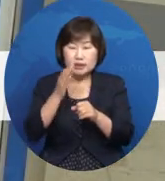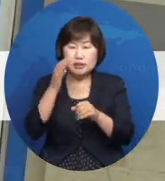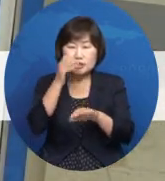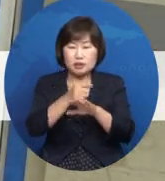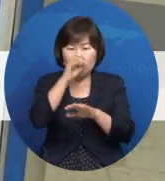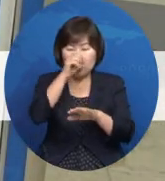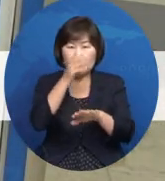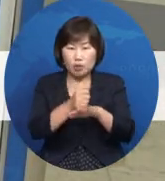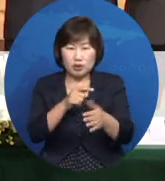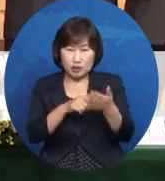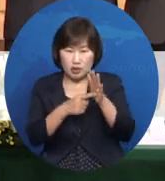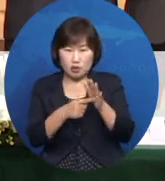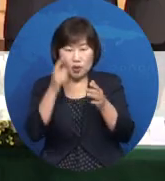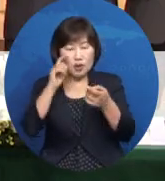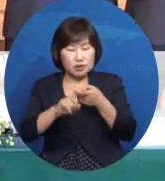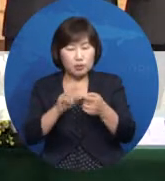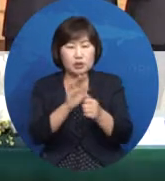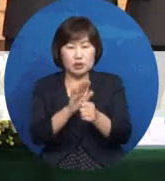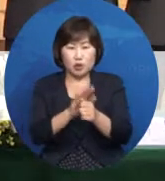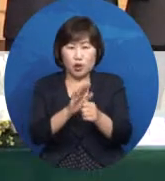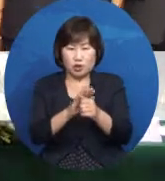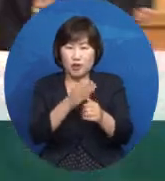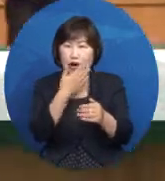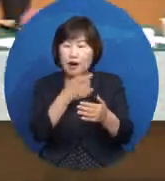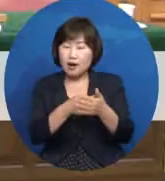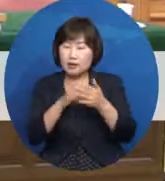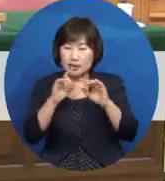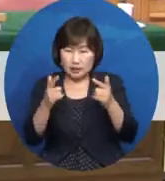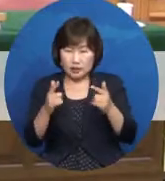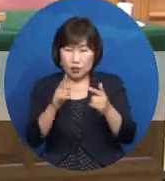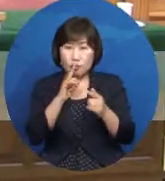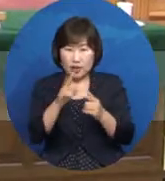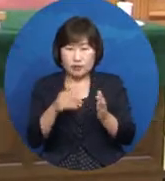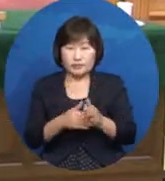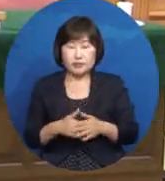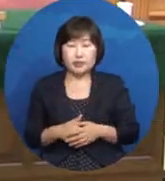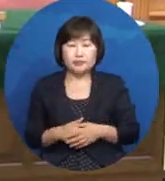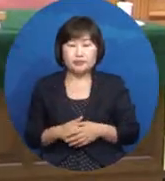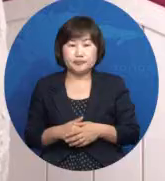이어질 수 있도록 관심과 지원을 아끼지 않을 것이라고 말했습니다.